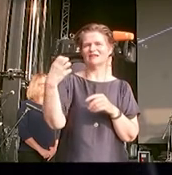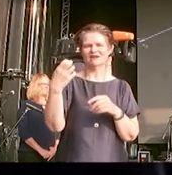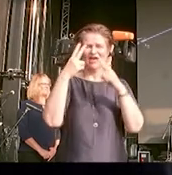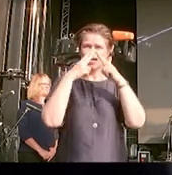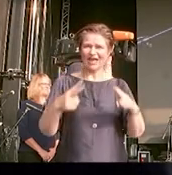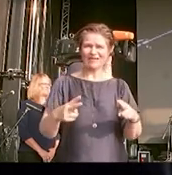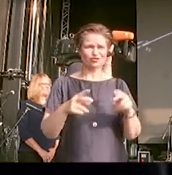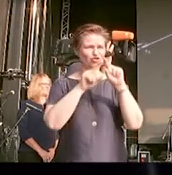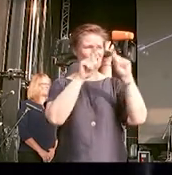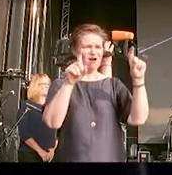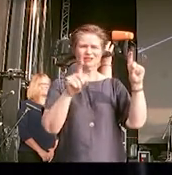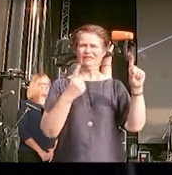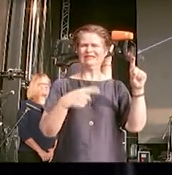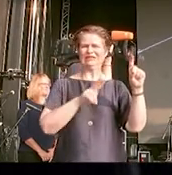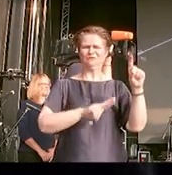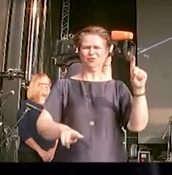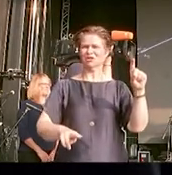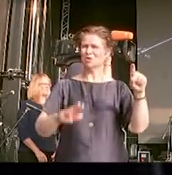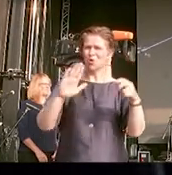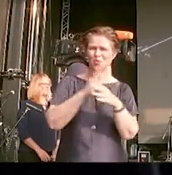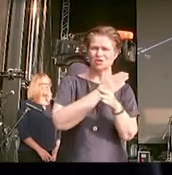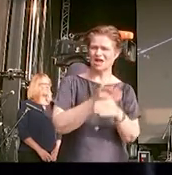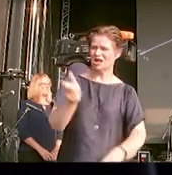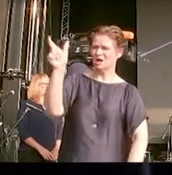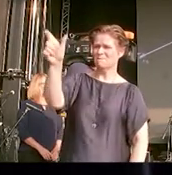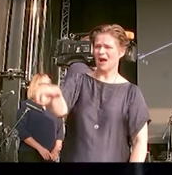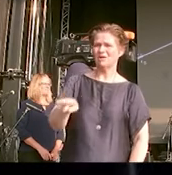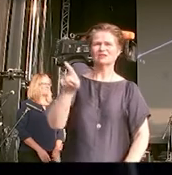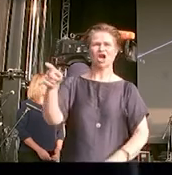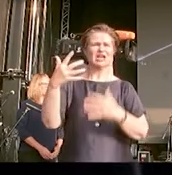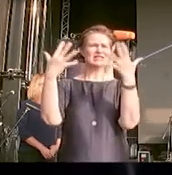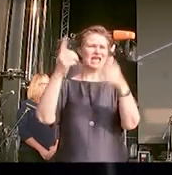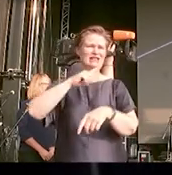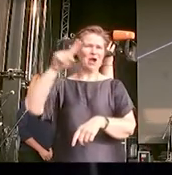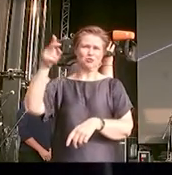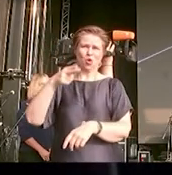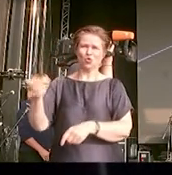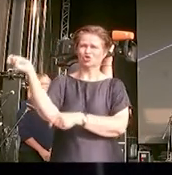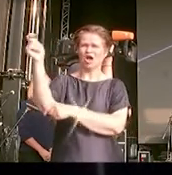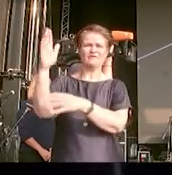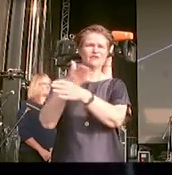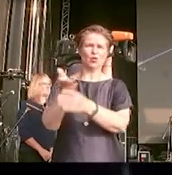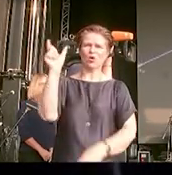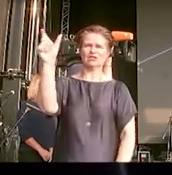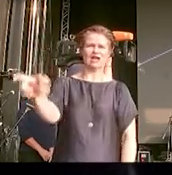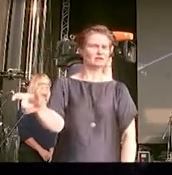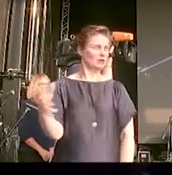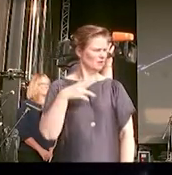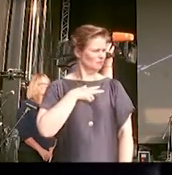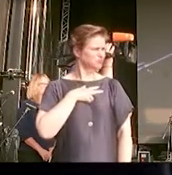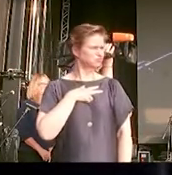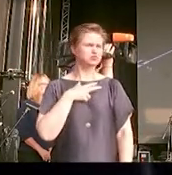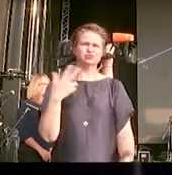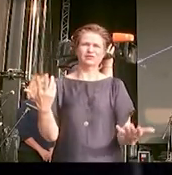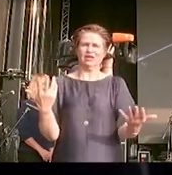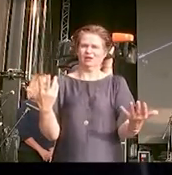Rechtsstaates unwürdig ist, wurde das Urteil gesprochen und Klaus-Peter zu 10.000 Euro Strafe verurteilt. Ganz ehrlich,